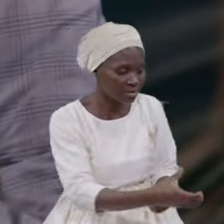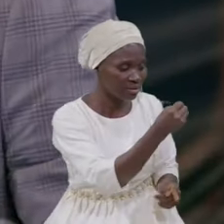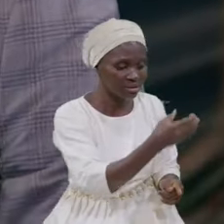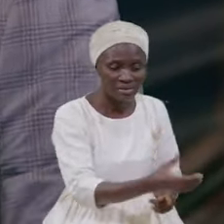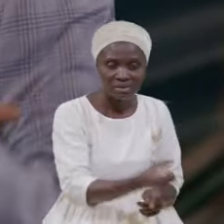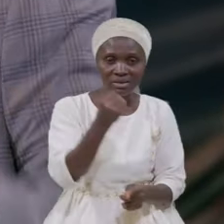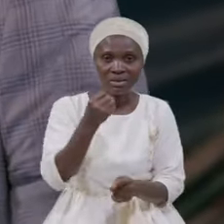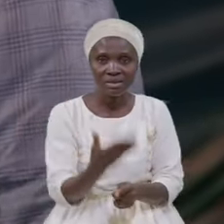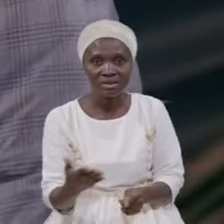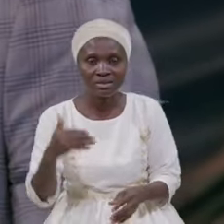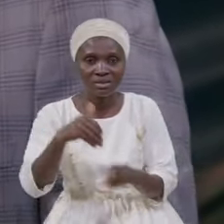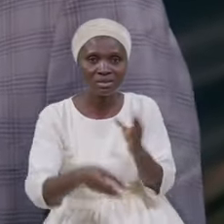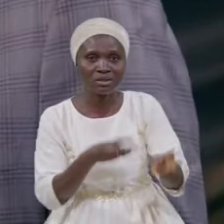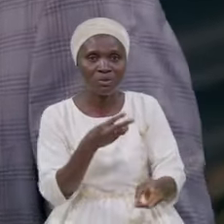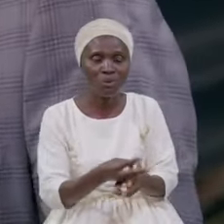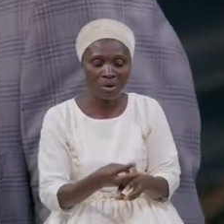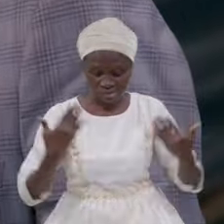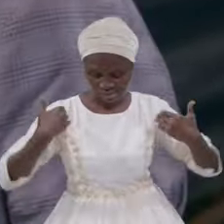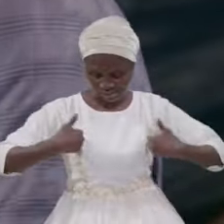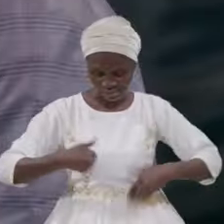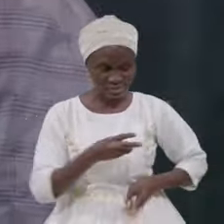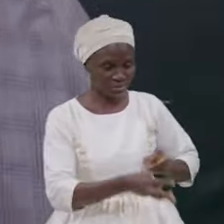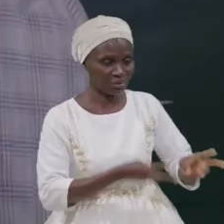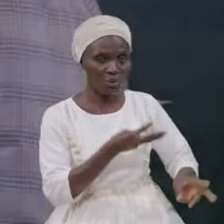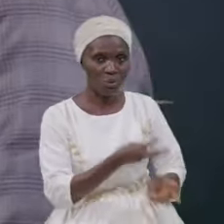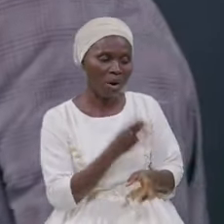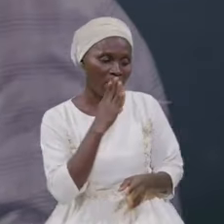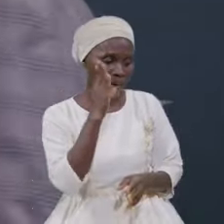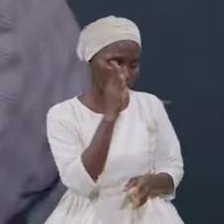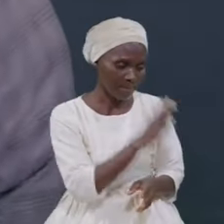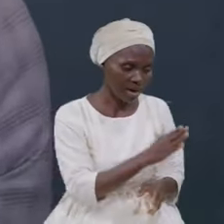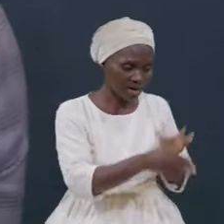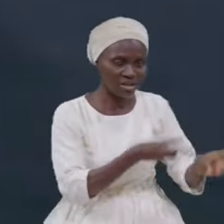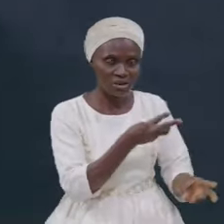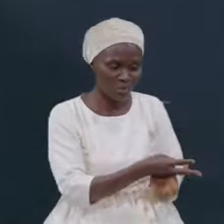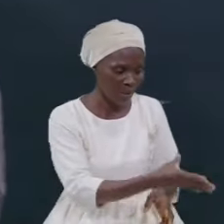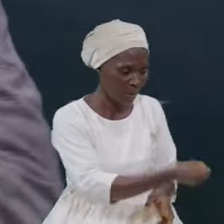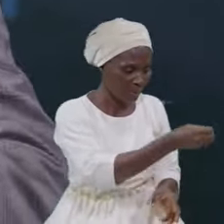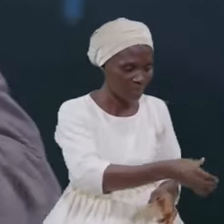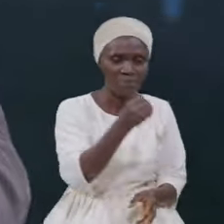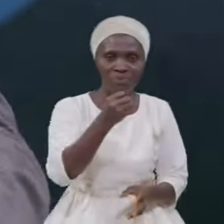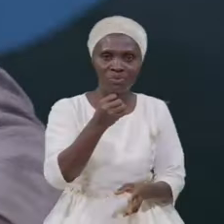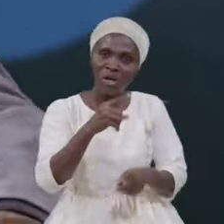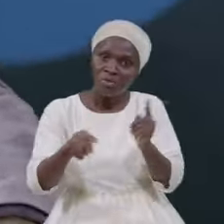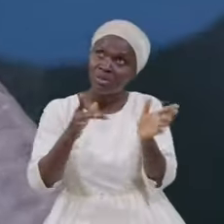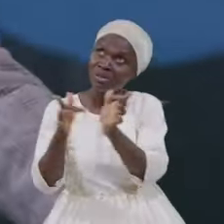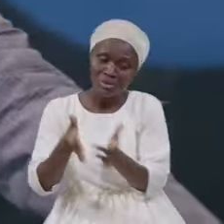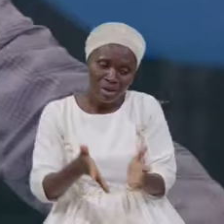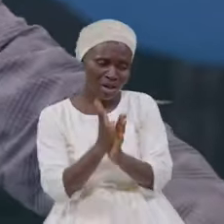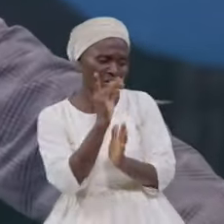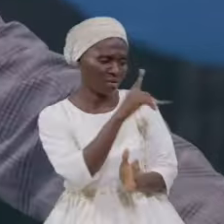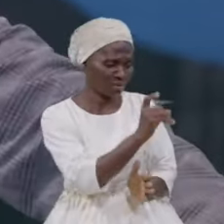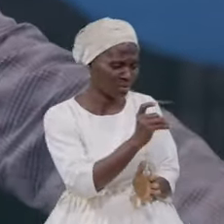choses du monde. Et je te dis, où est-ce que tu veux amener ça? Laisse tomber tout ça et suis-moi. Parce qu'une